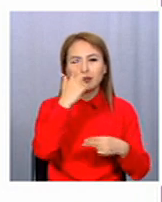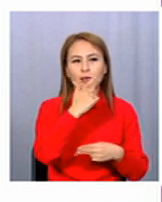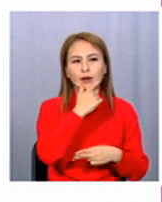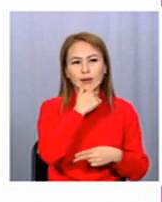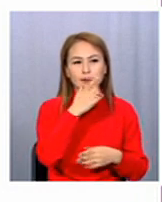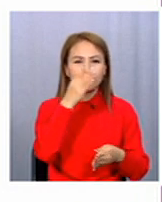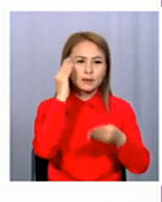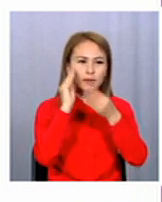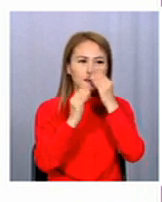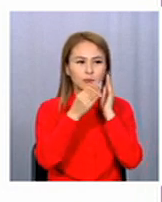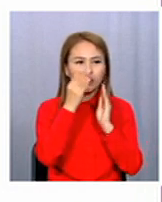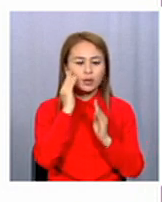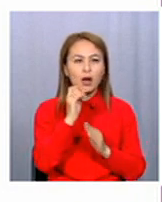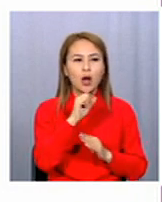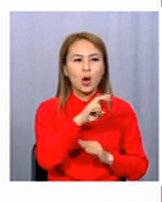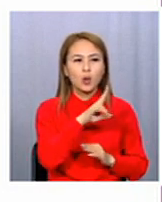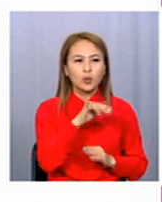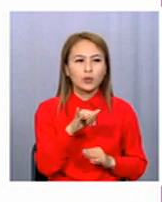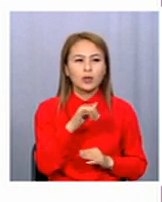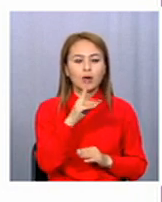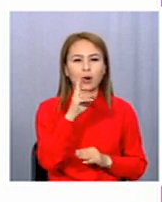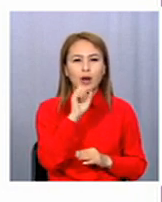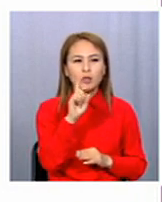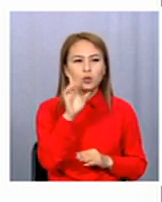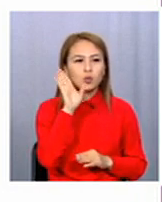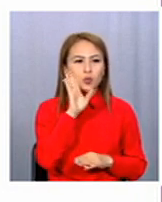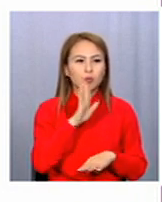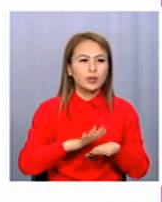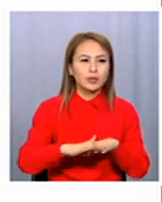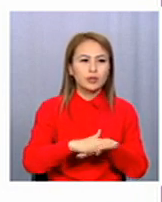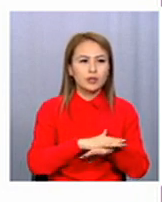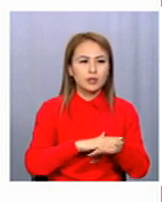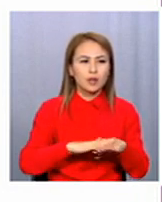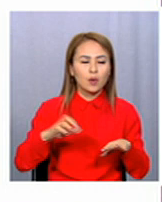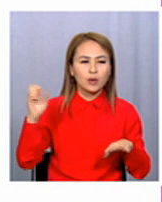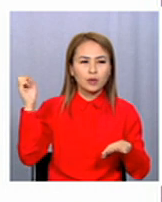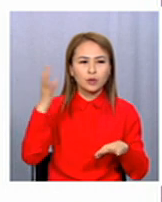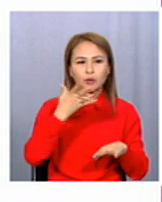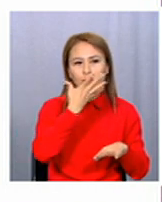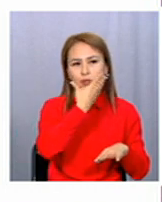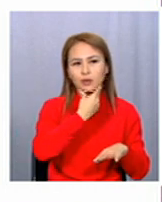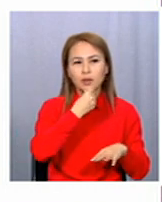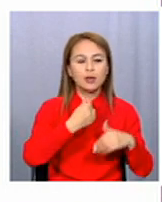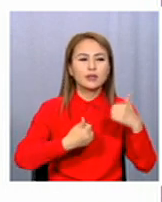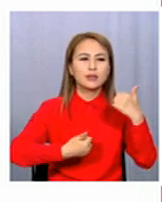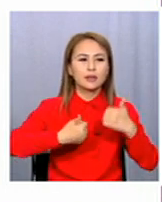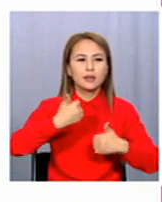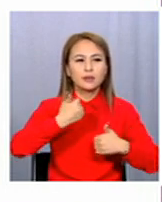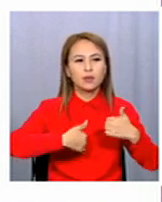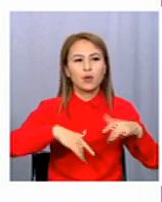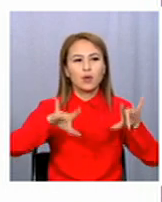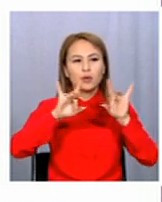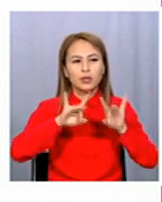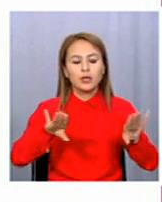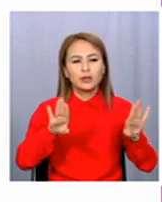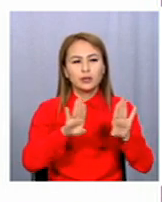сыланып отырған аққу, қас су бетіне түскен сәулелерімен сұлулық салыстырып, сырласып